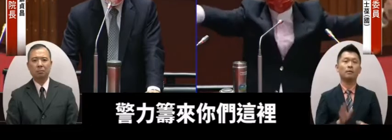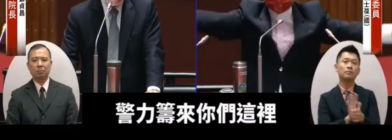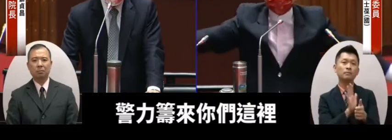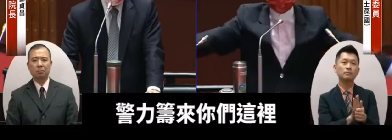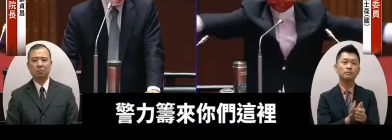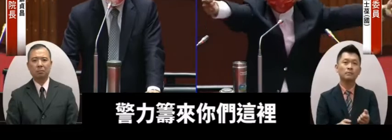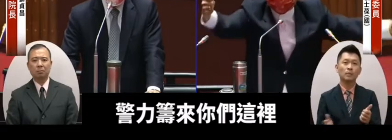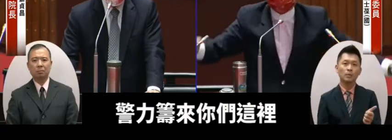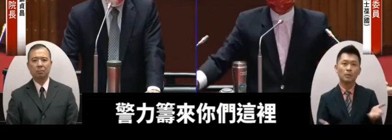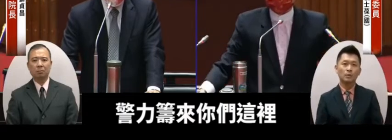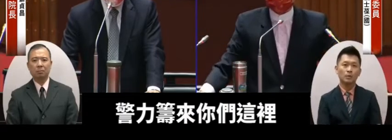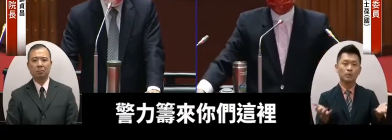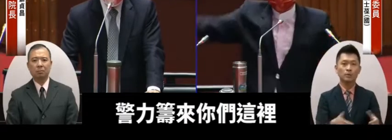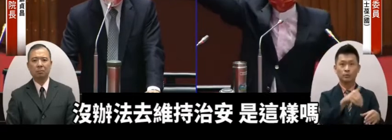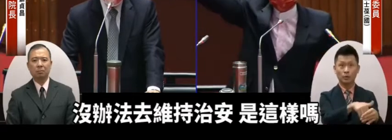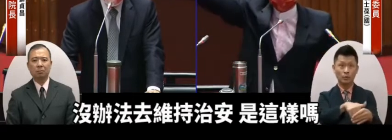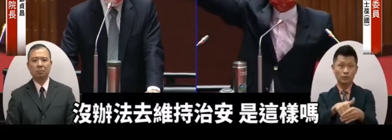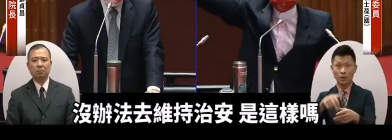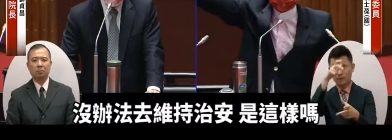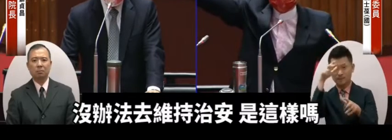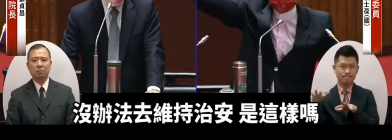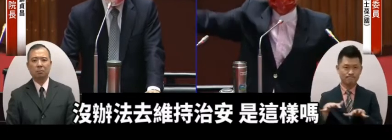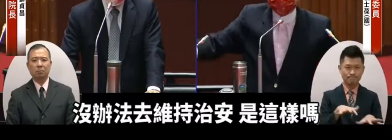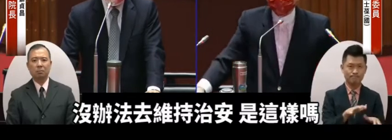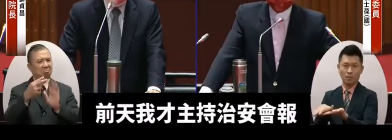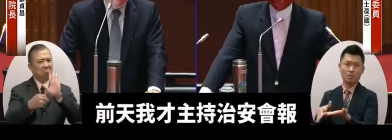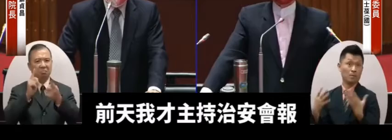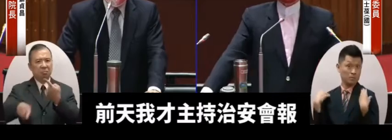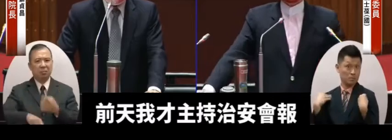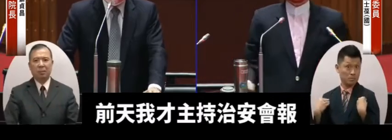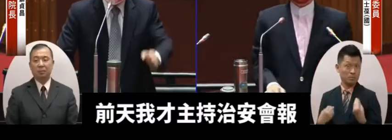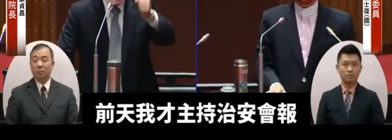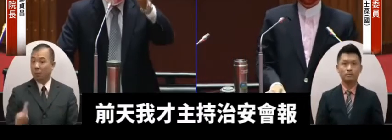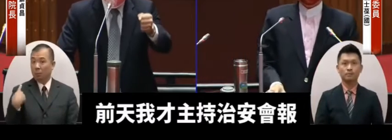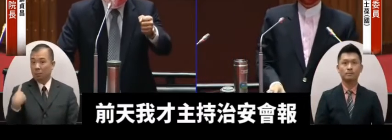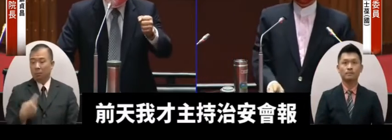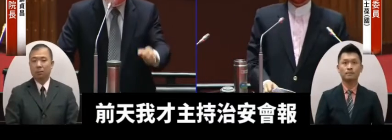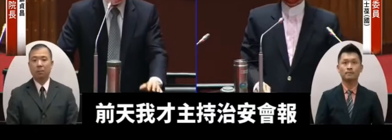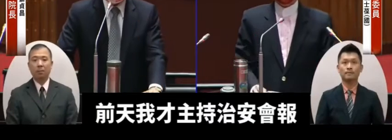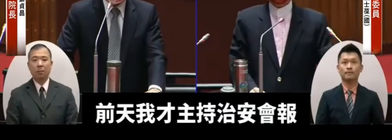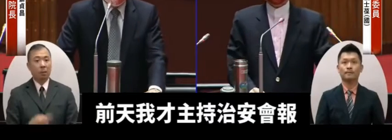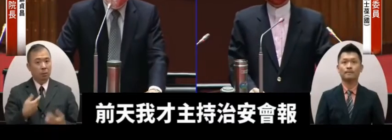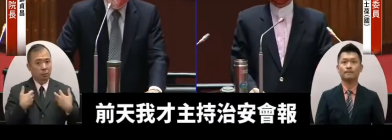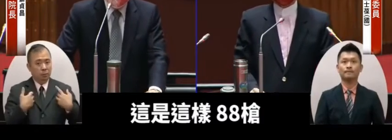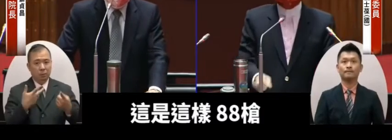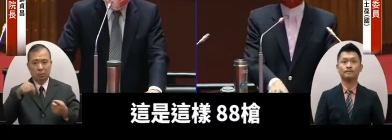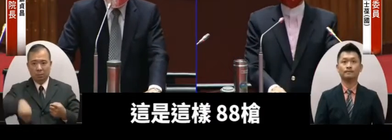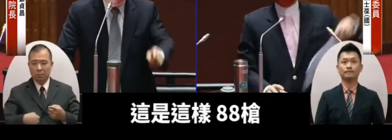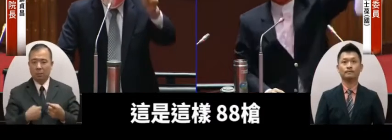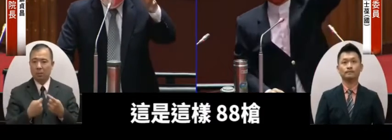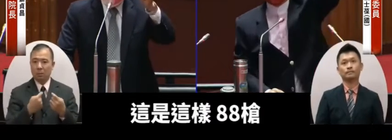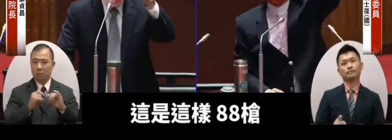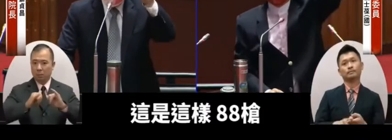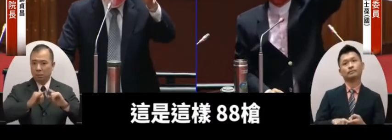哦，警力出来你们这里没办法去维持治安，干嘛呢？ 前天我才主持治安汇报， 啊、等一下